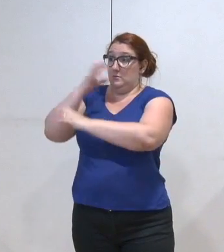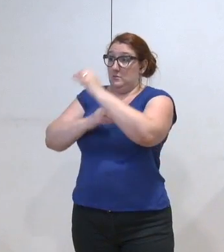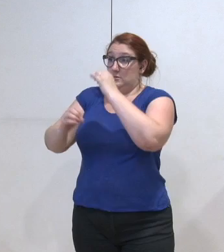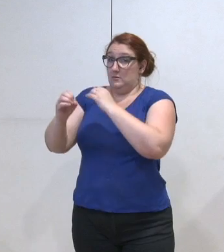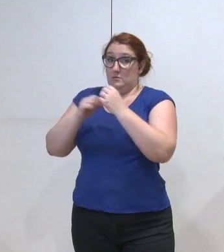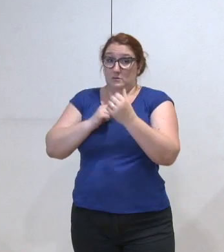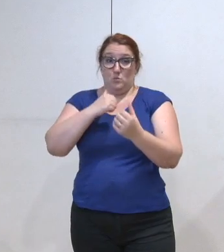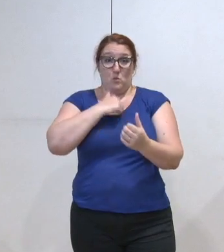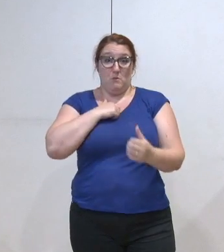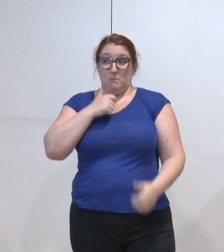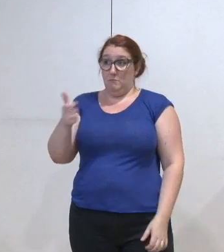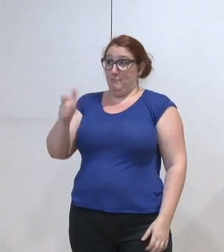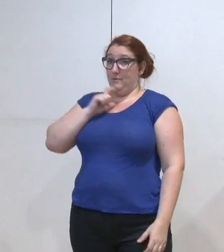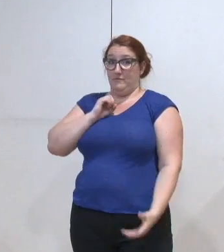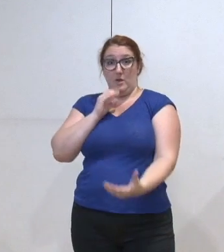d'intervention